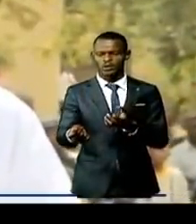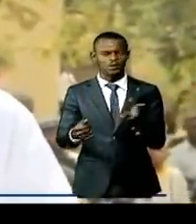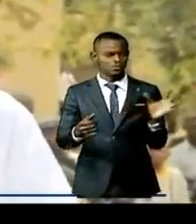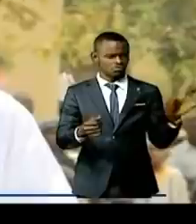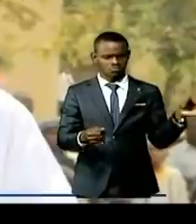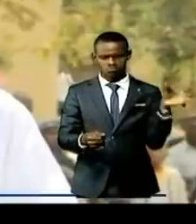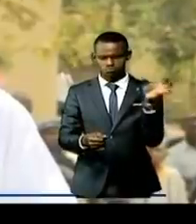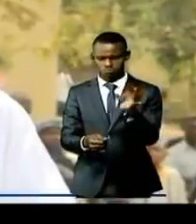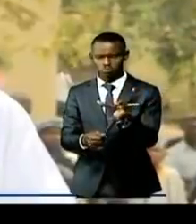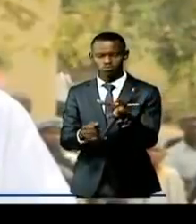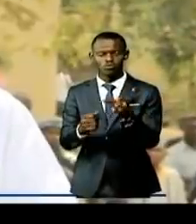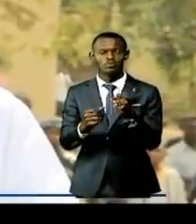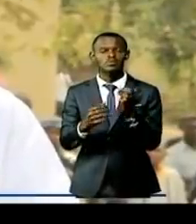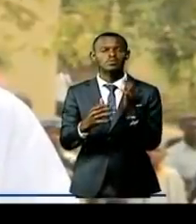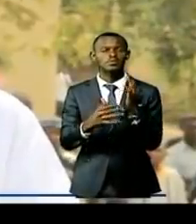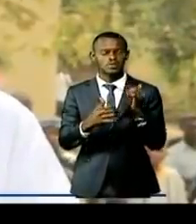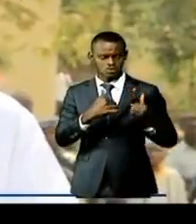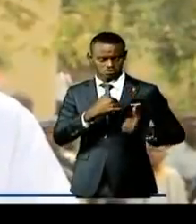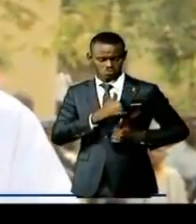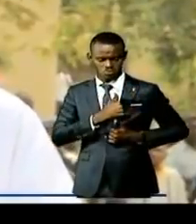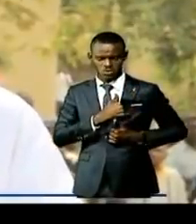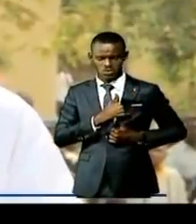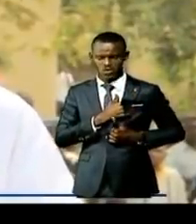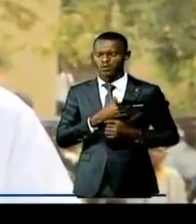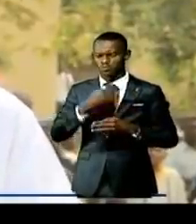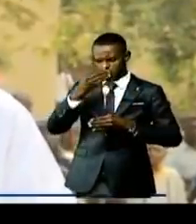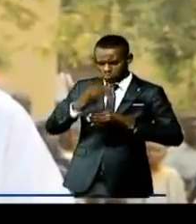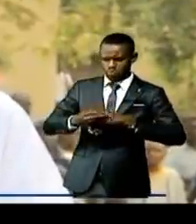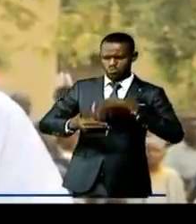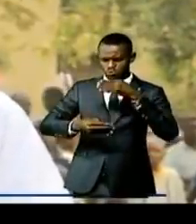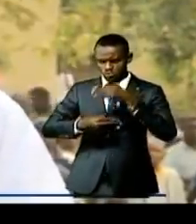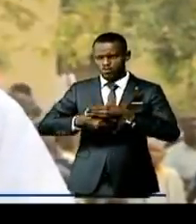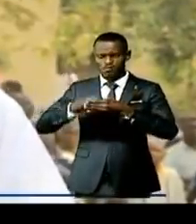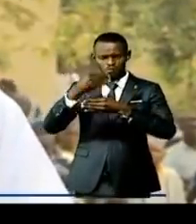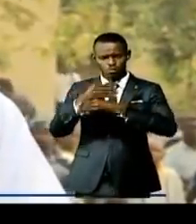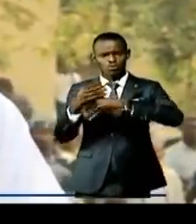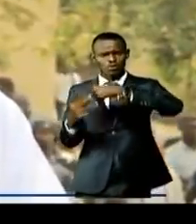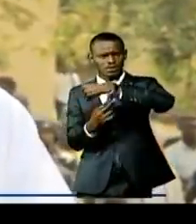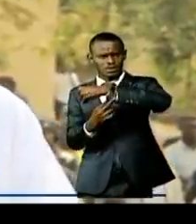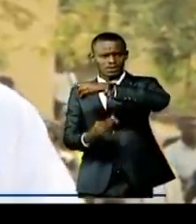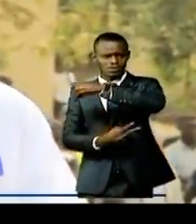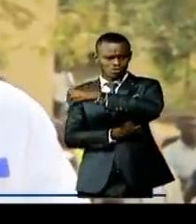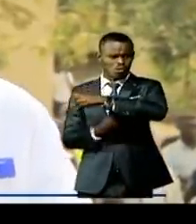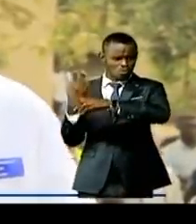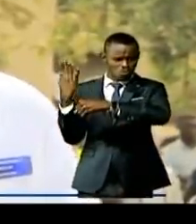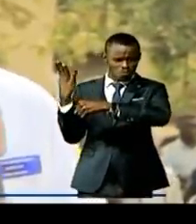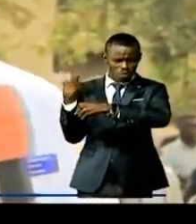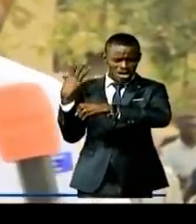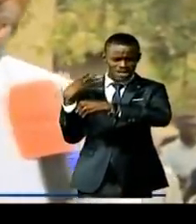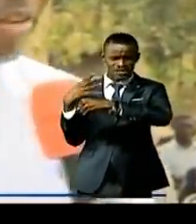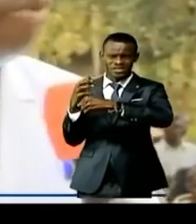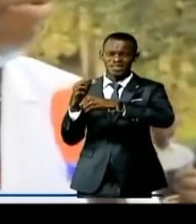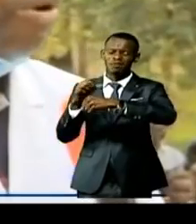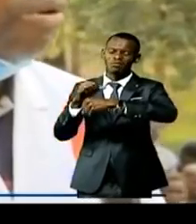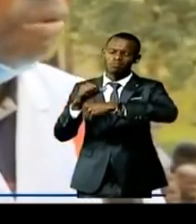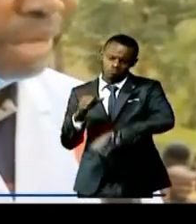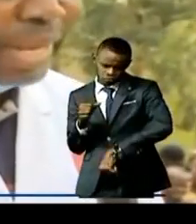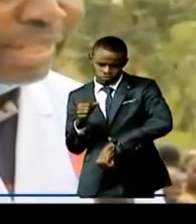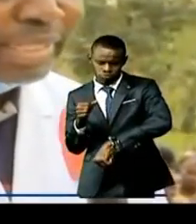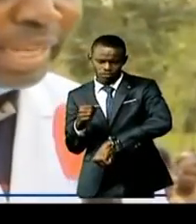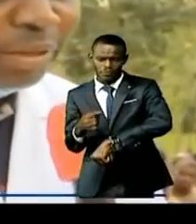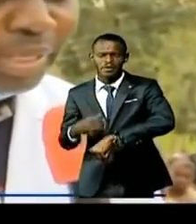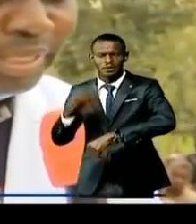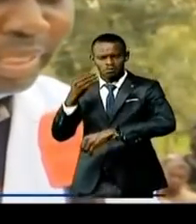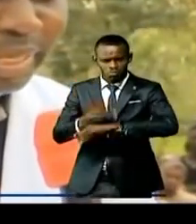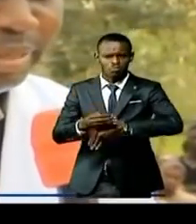militaire pour la reconstruction de ce pont Rwambouzi, facteur important de développement et